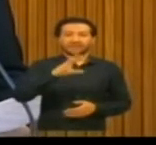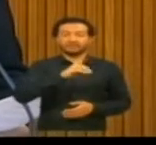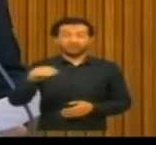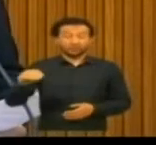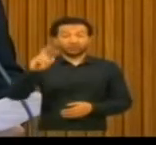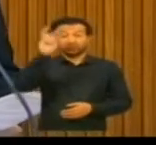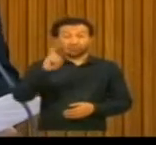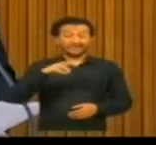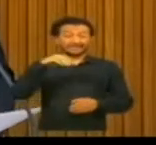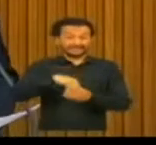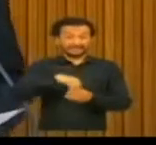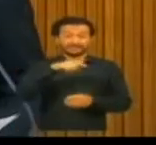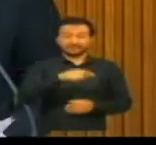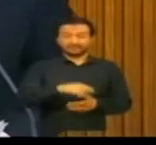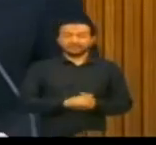50 milyon dolar için